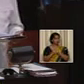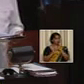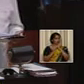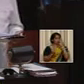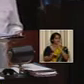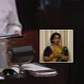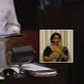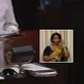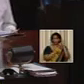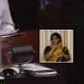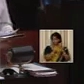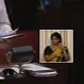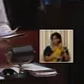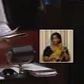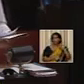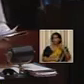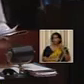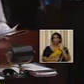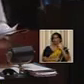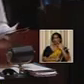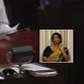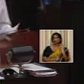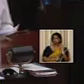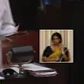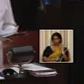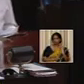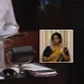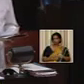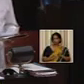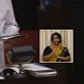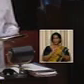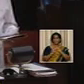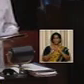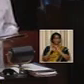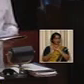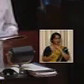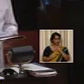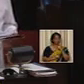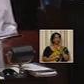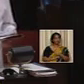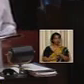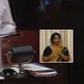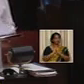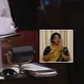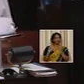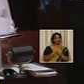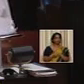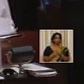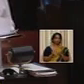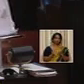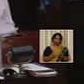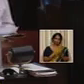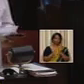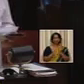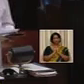ලද උපාධිධාරීන් 443 දෙනෙක් ඉන්නවයි කියලා තමයි දැන් අමාත්‍යංශය කියන්නේ. ඒ අයගේ බඳවා ගැනීම ඉතාමත්ම